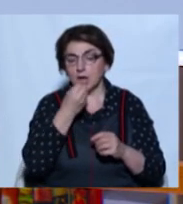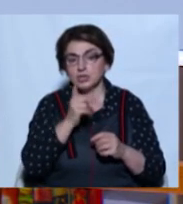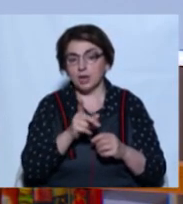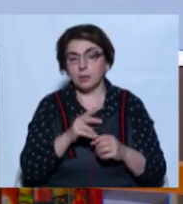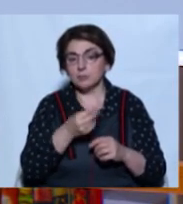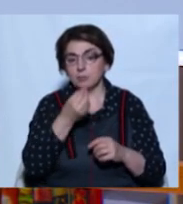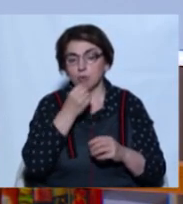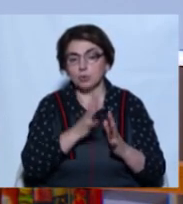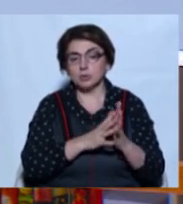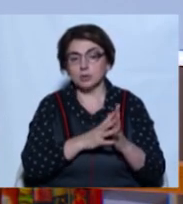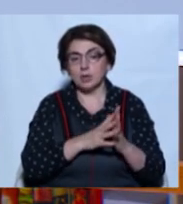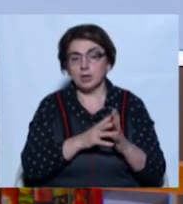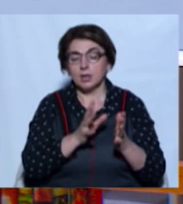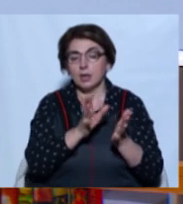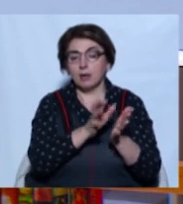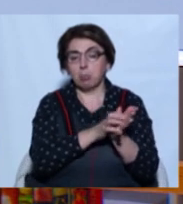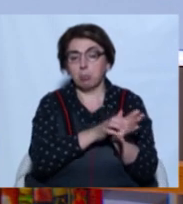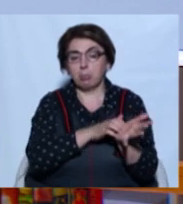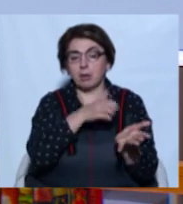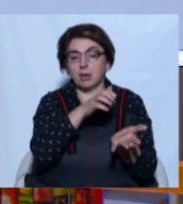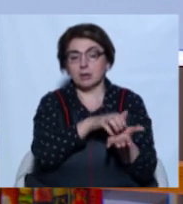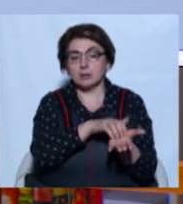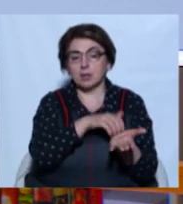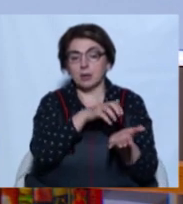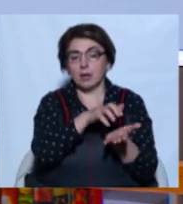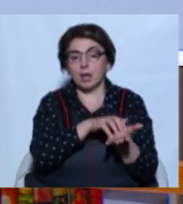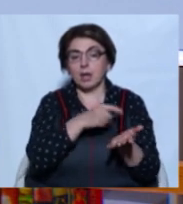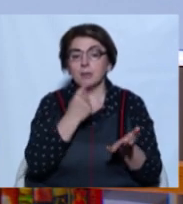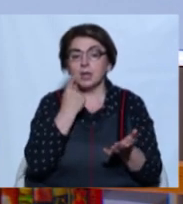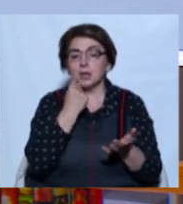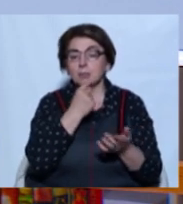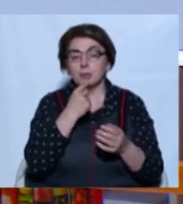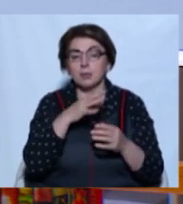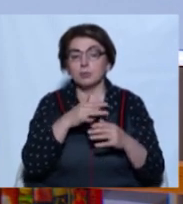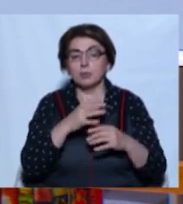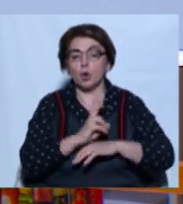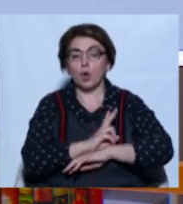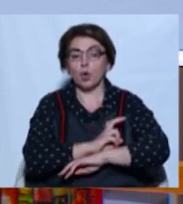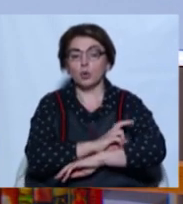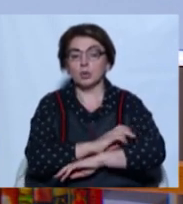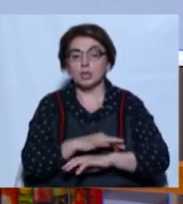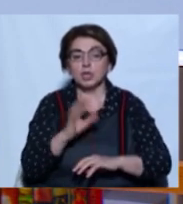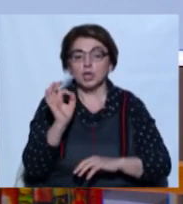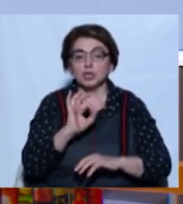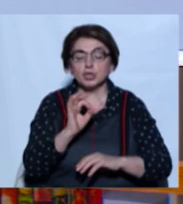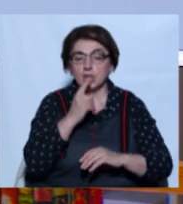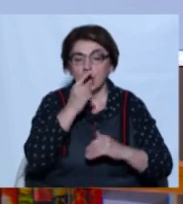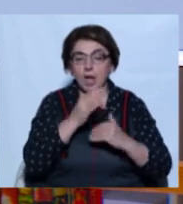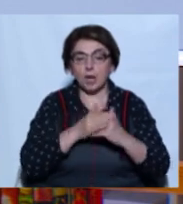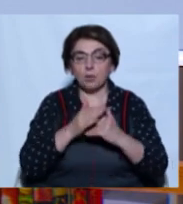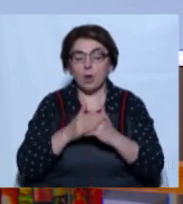ჭამს ამ ფოთოლს, არამედ ფხეკს. Da ist Simravli am Kvilebis, Romlebis, Zalian, Schirchirata, Zalian, Achlo,